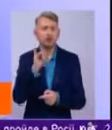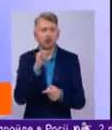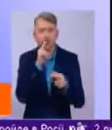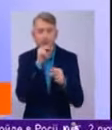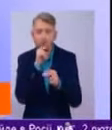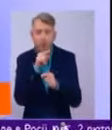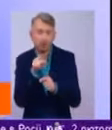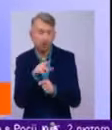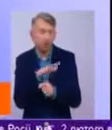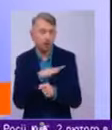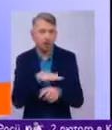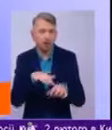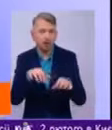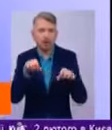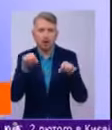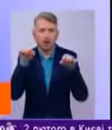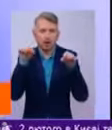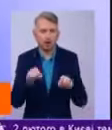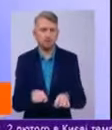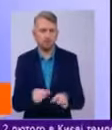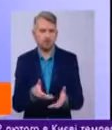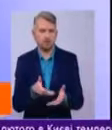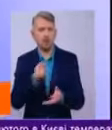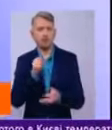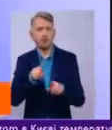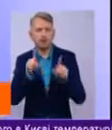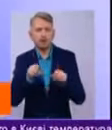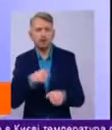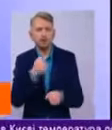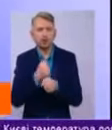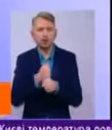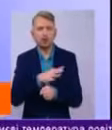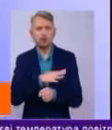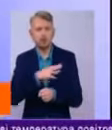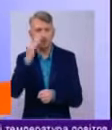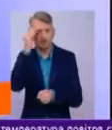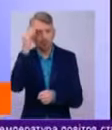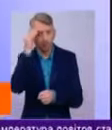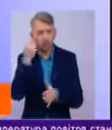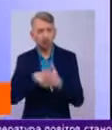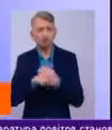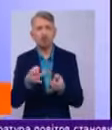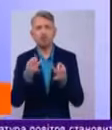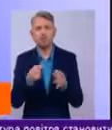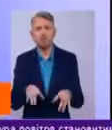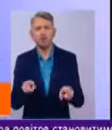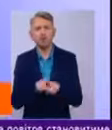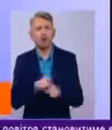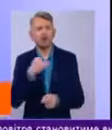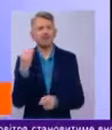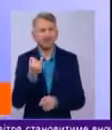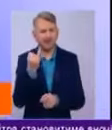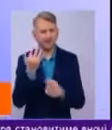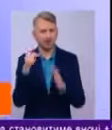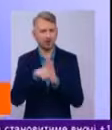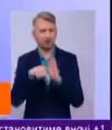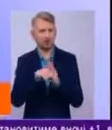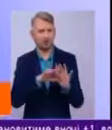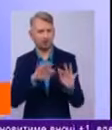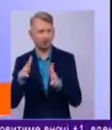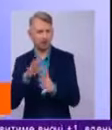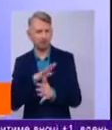там велика купа, і вони навіть зроблені були свідомо, тому що просто так цікавіший сюжет